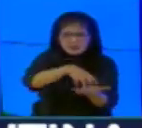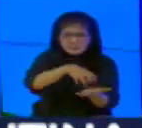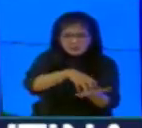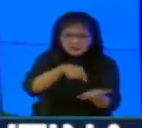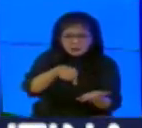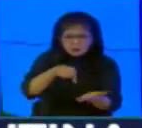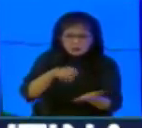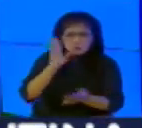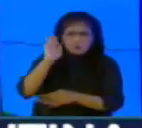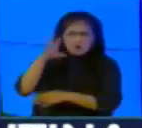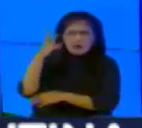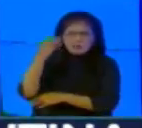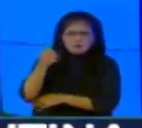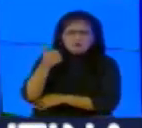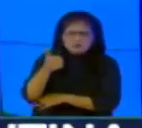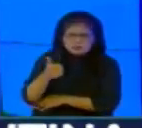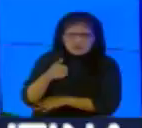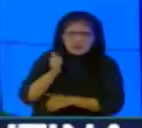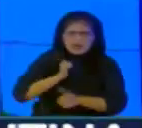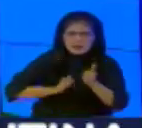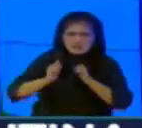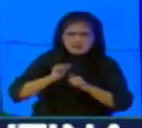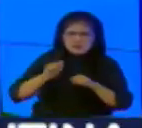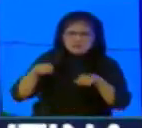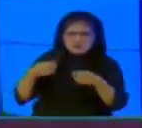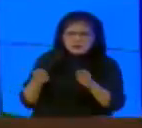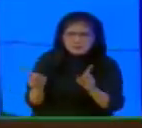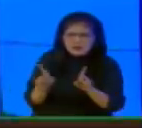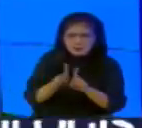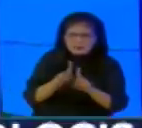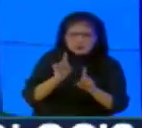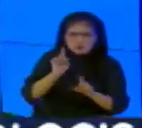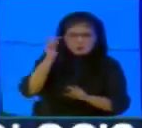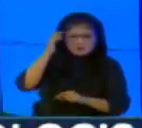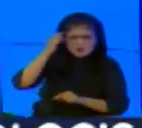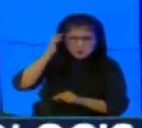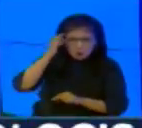melakukan aktivitas dan diberikan pendampingan psikologis